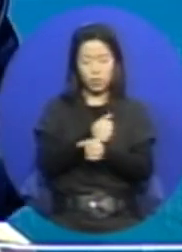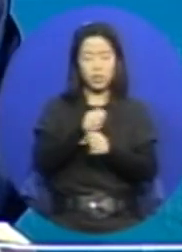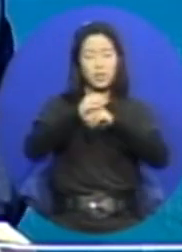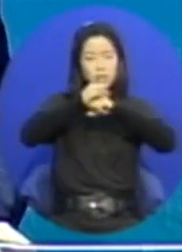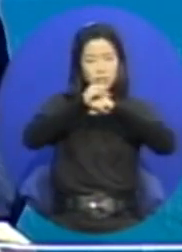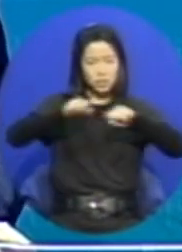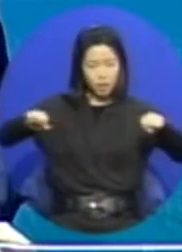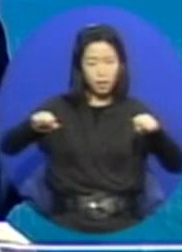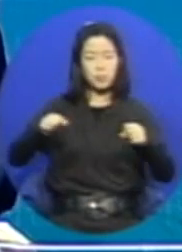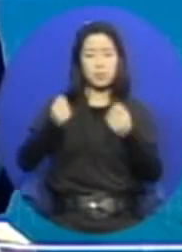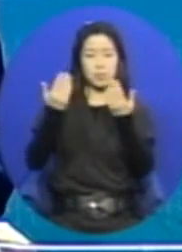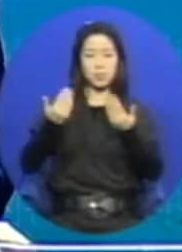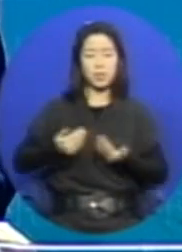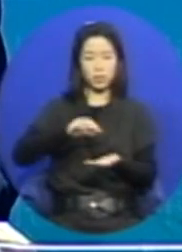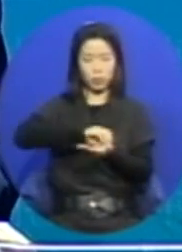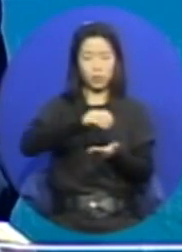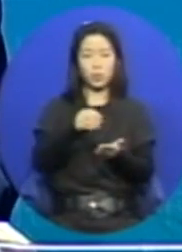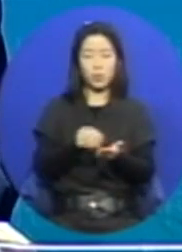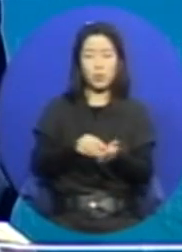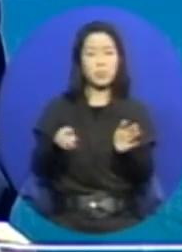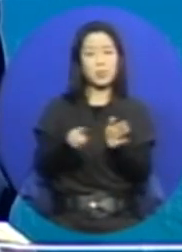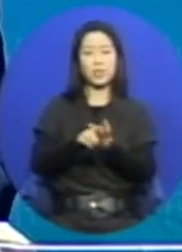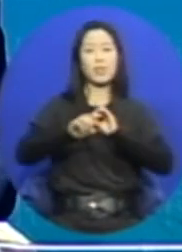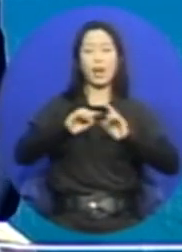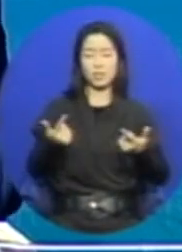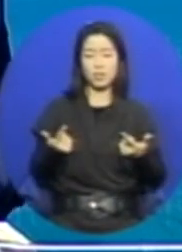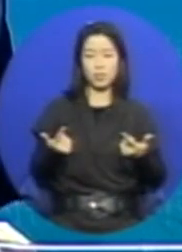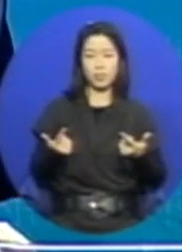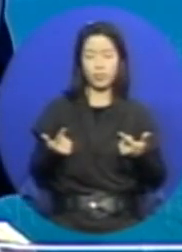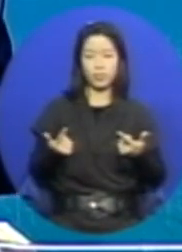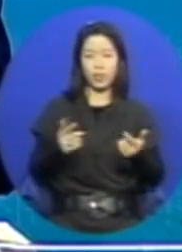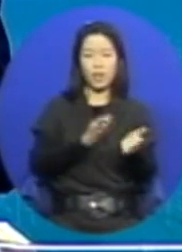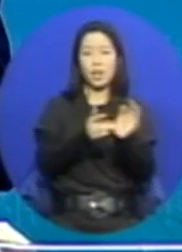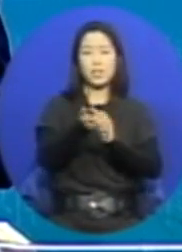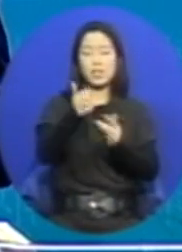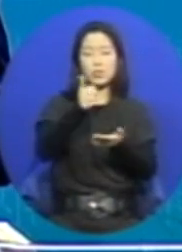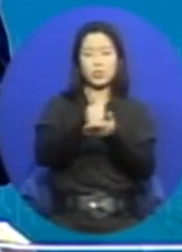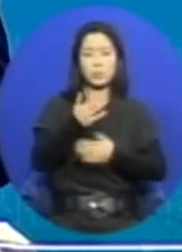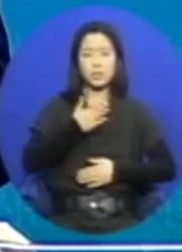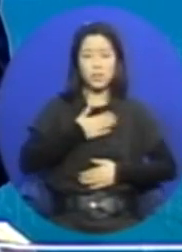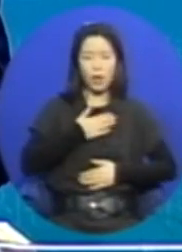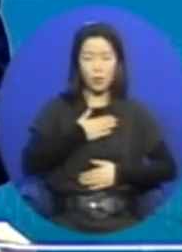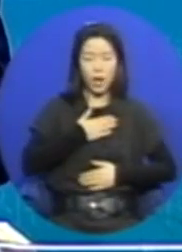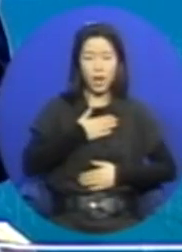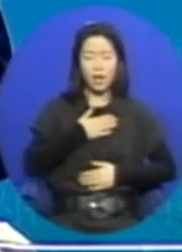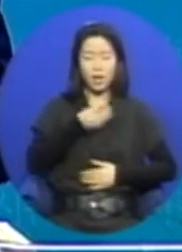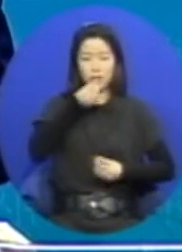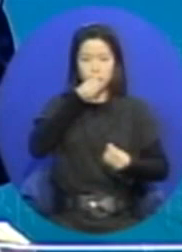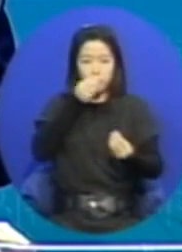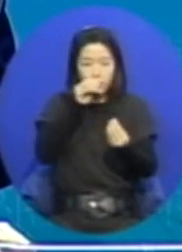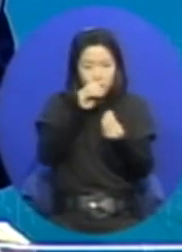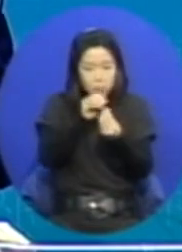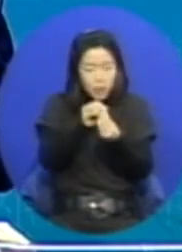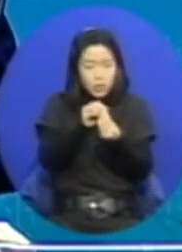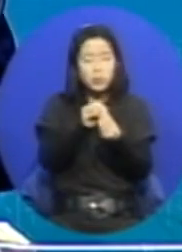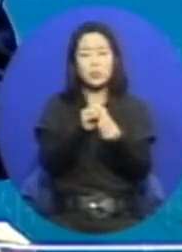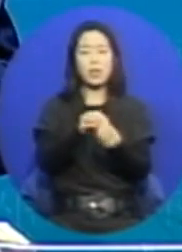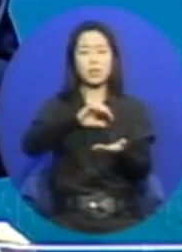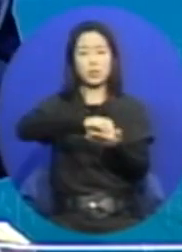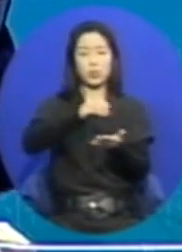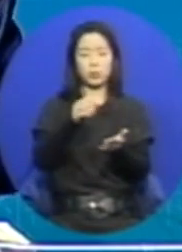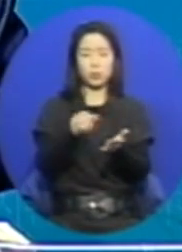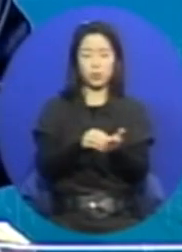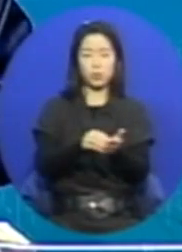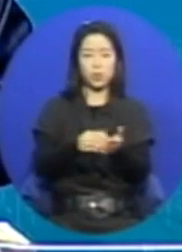이런 정도로 믿는 게 아니란 말입니다. 예수님은 나와 입 맞추는 교제를 할 정도로